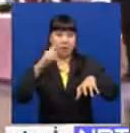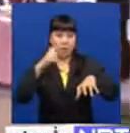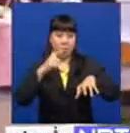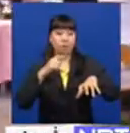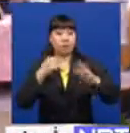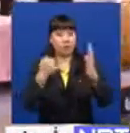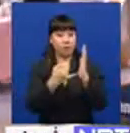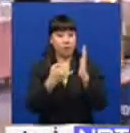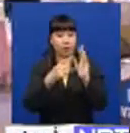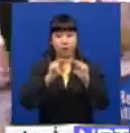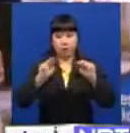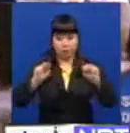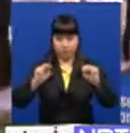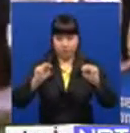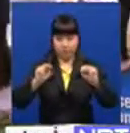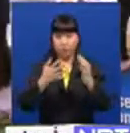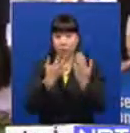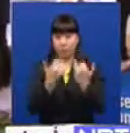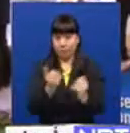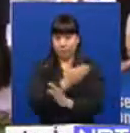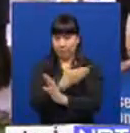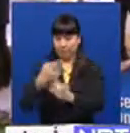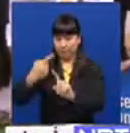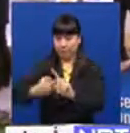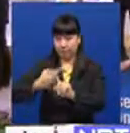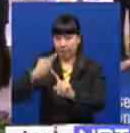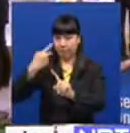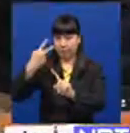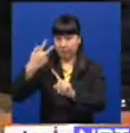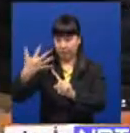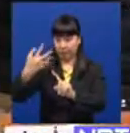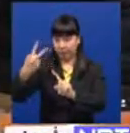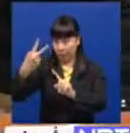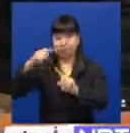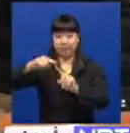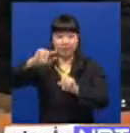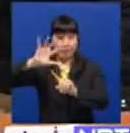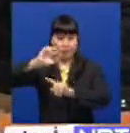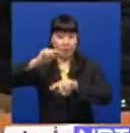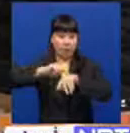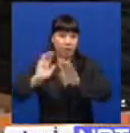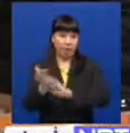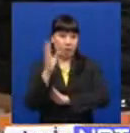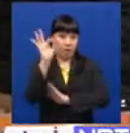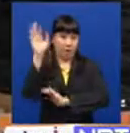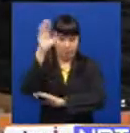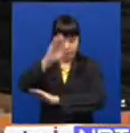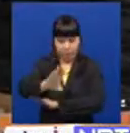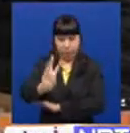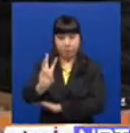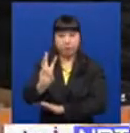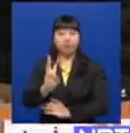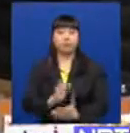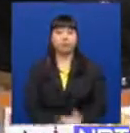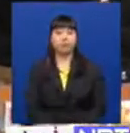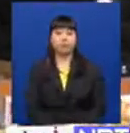ธานีจ.นนทบุรีตั้งแต่วันนี้จนถึง5กุมภาพันธ์ระหว่างเวลา 9:00นถึง 18:00น